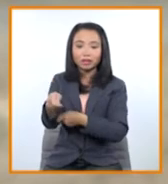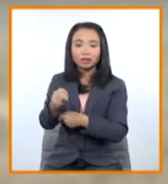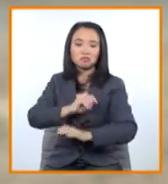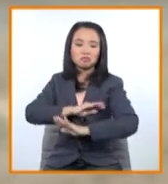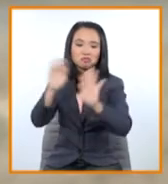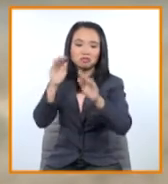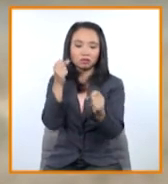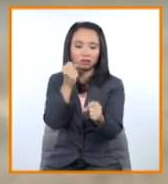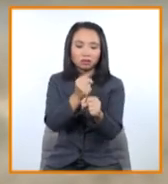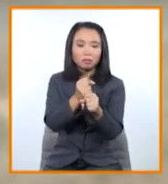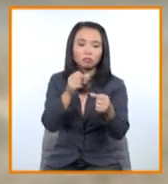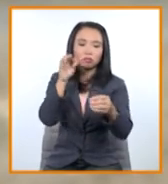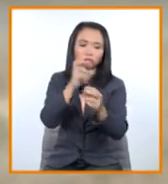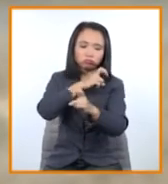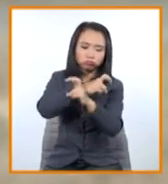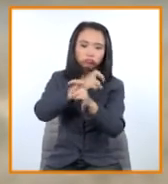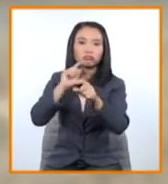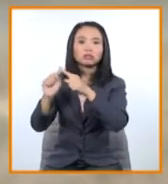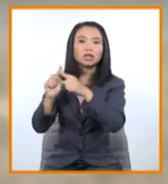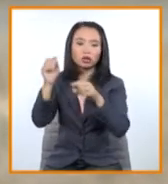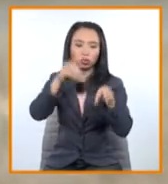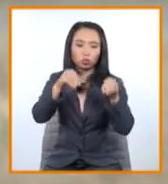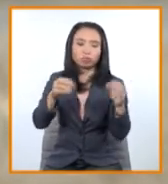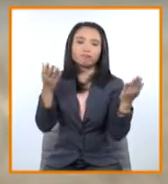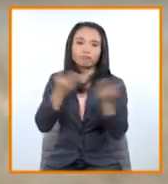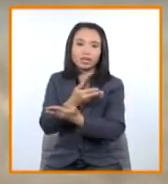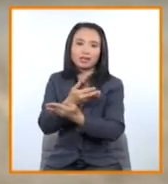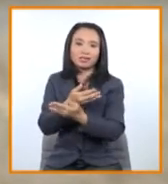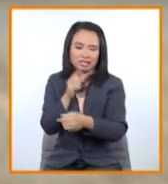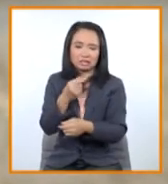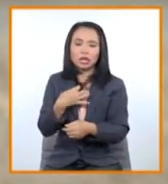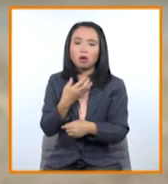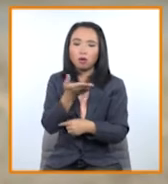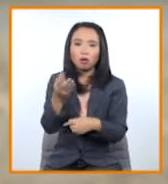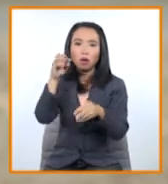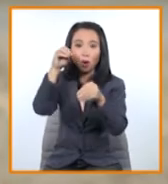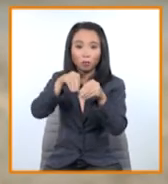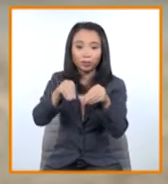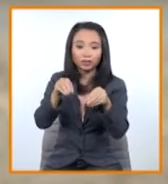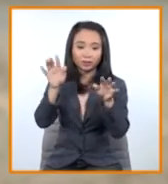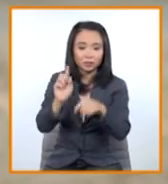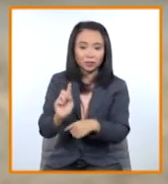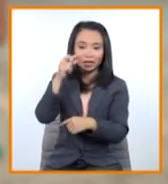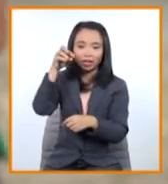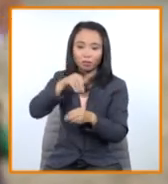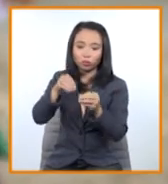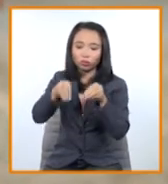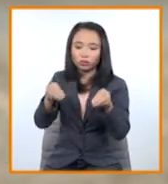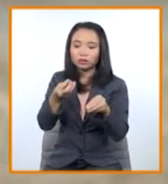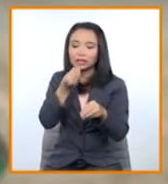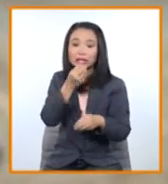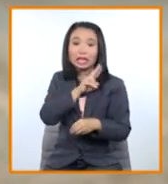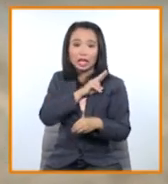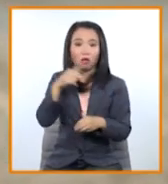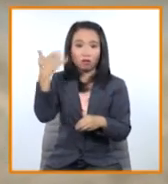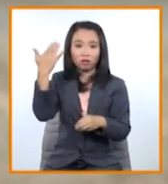เพื่อมาทำอินทรีย์นะครับจริงๆเนี่ยเราอยากให้เกษตรกรเนี่ยปลูกกินเองก่อนนะครับพอกินเองเสร็จก็